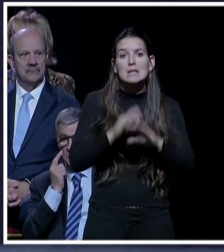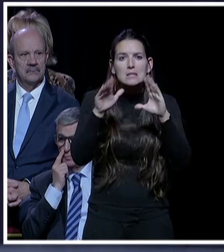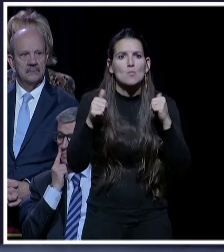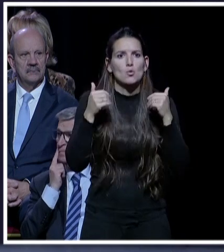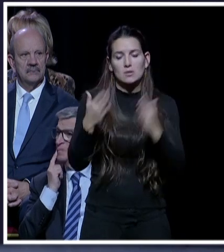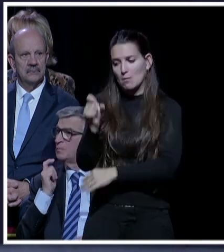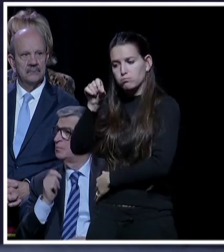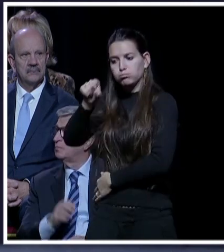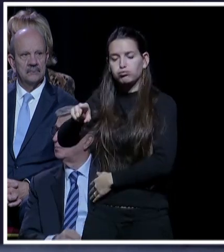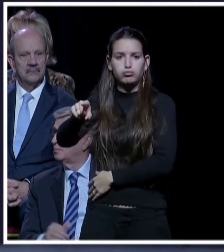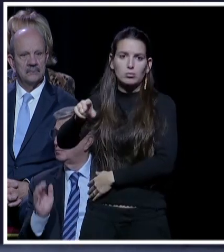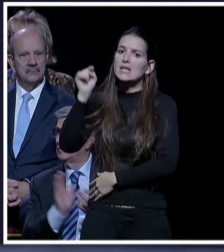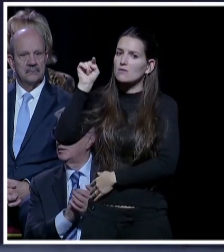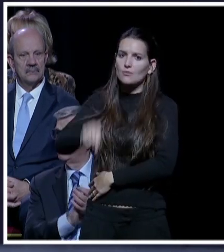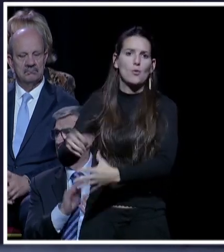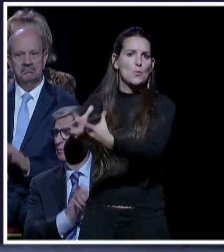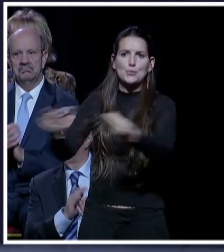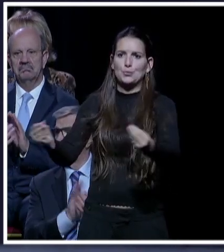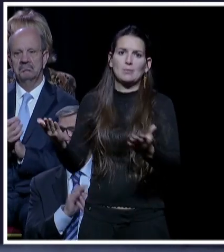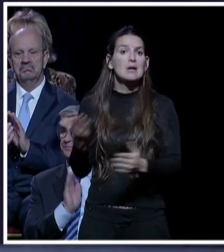là, aucune paix ne sera possible.